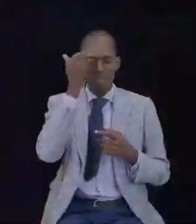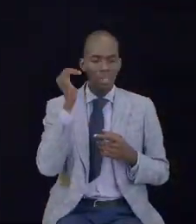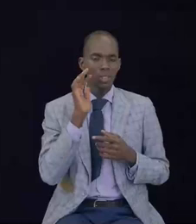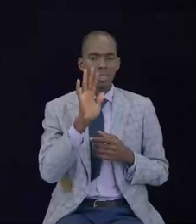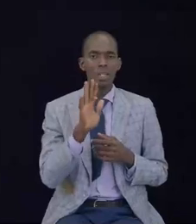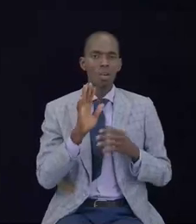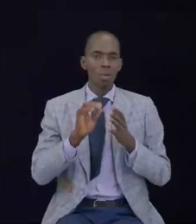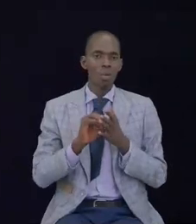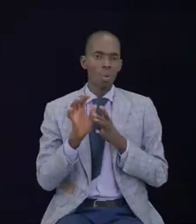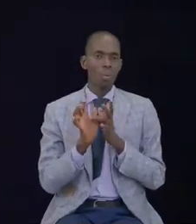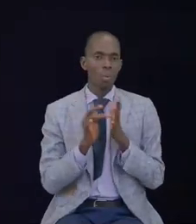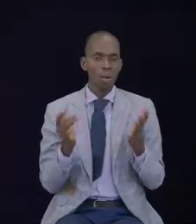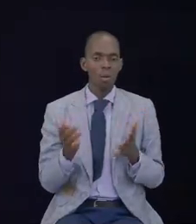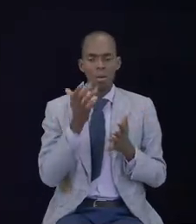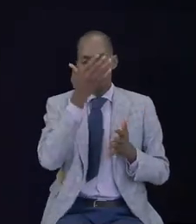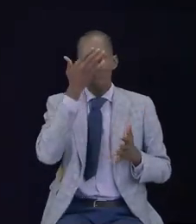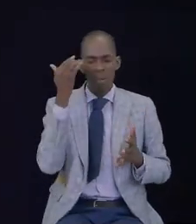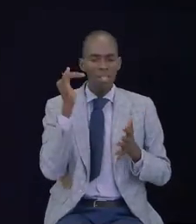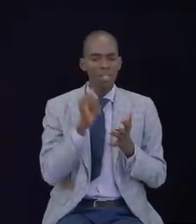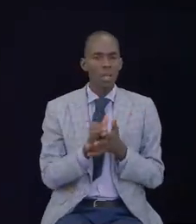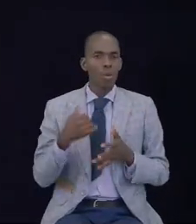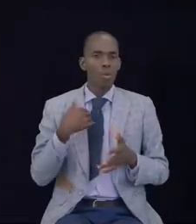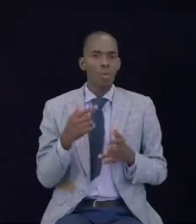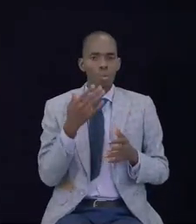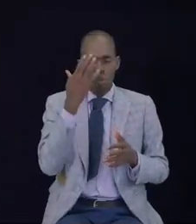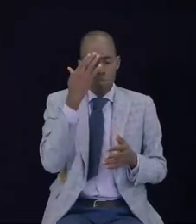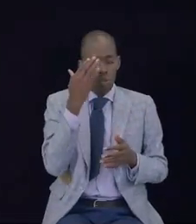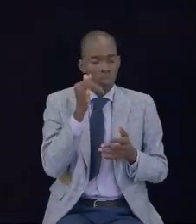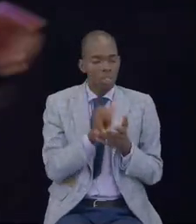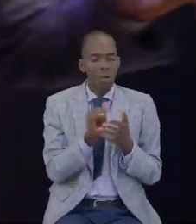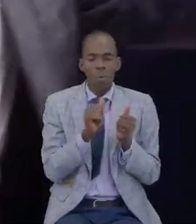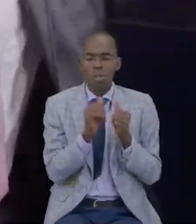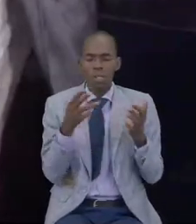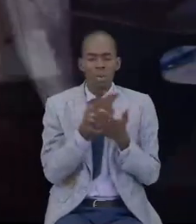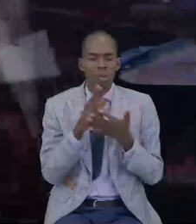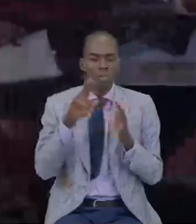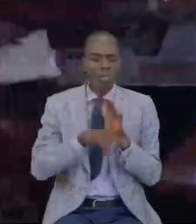Ils oublient que sans la sanctification, nul ne verra le Seigneur.